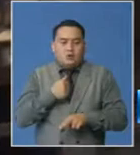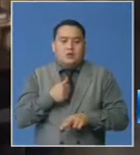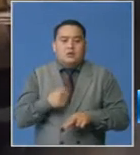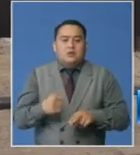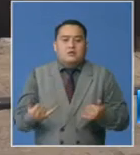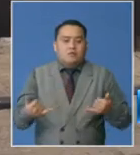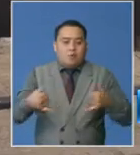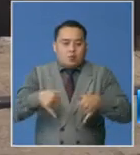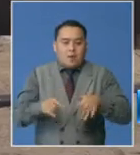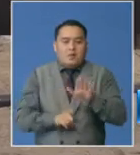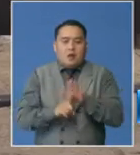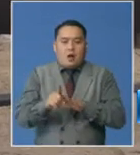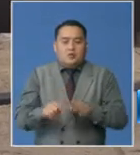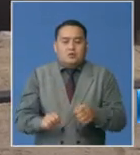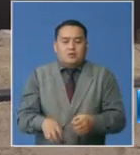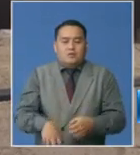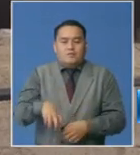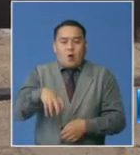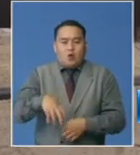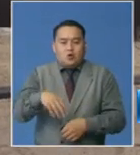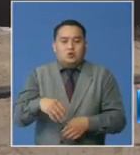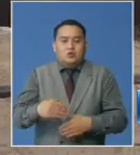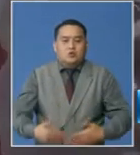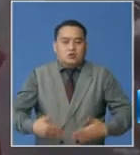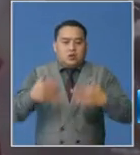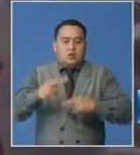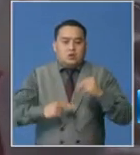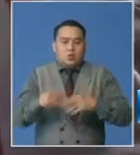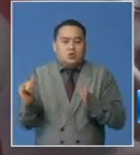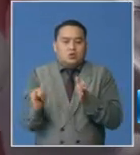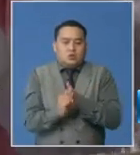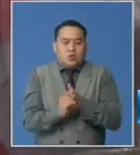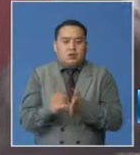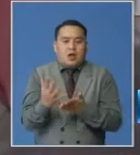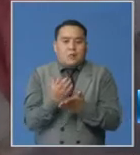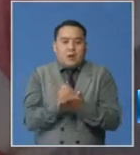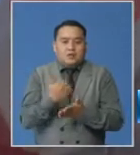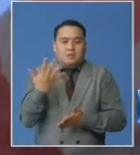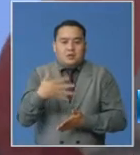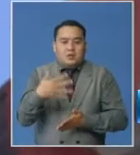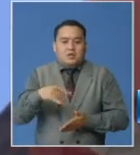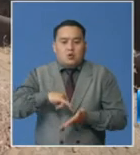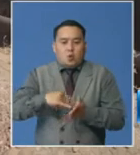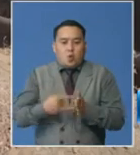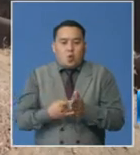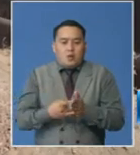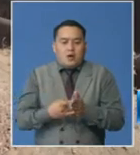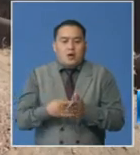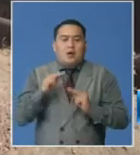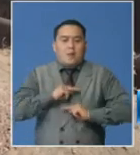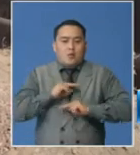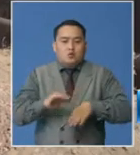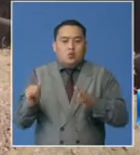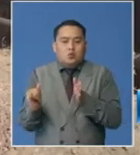фундамент станции по откачке воды и подняты стены. Кроме того, установлен резервуар на 50 кубометров. Сейчас ведутся работы